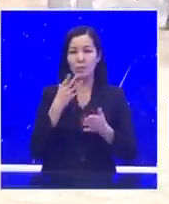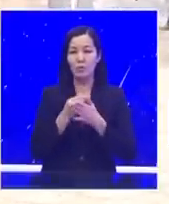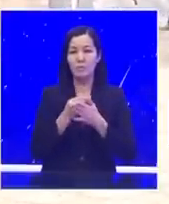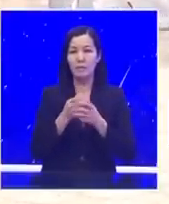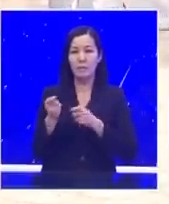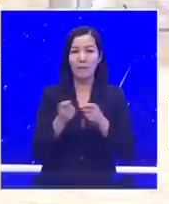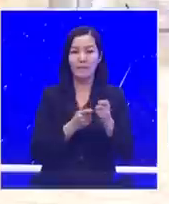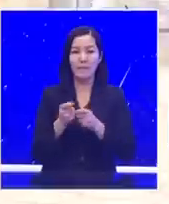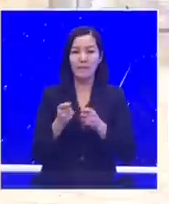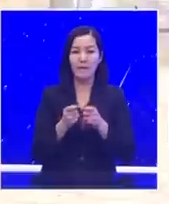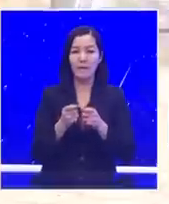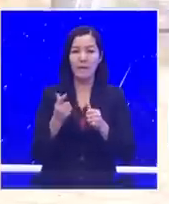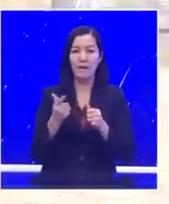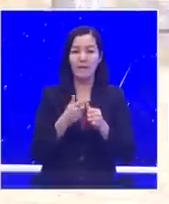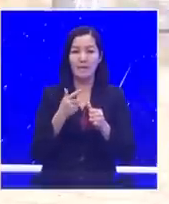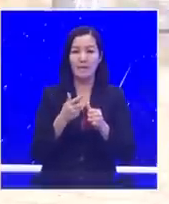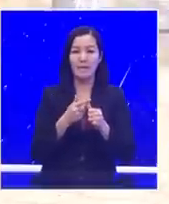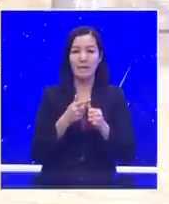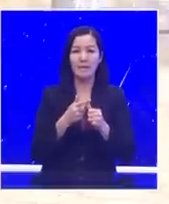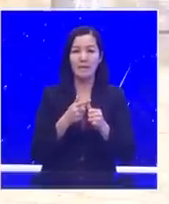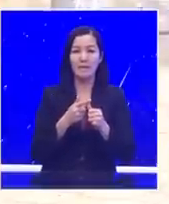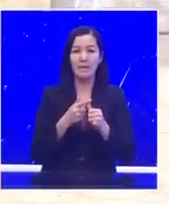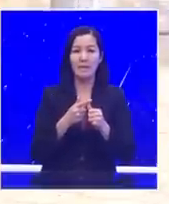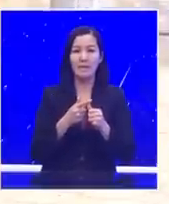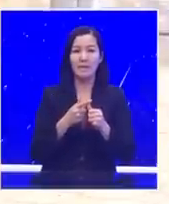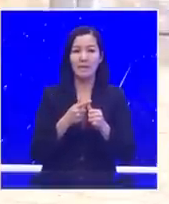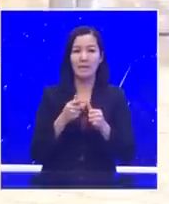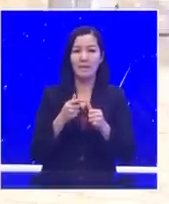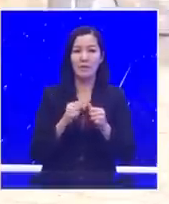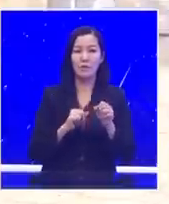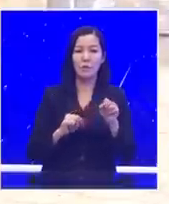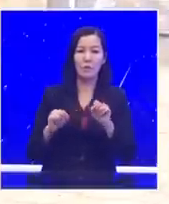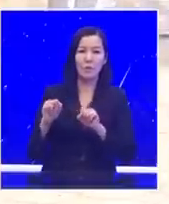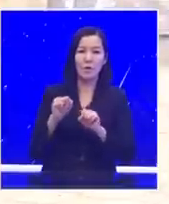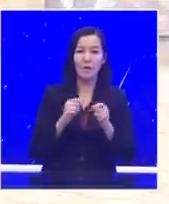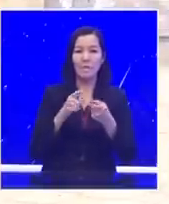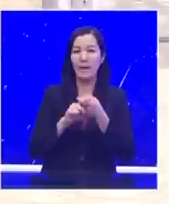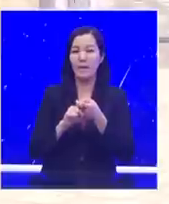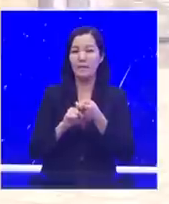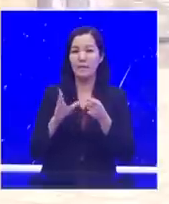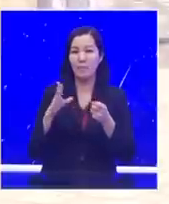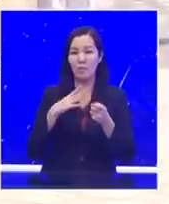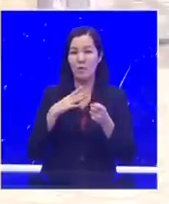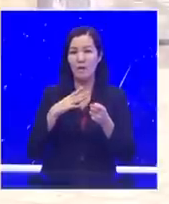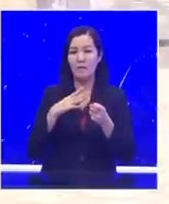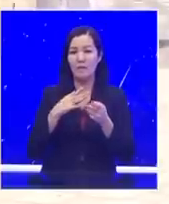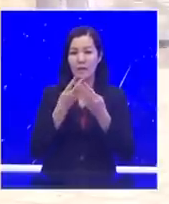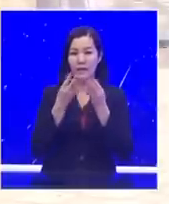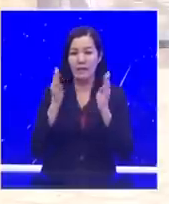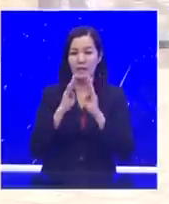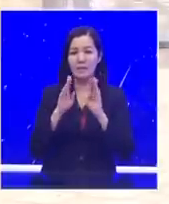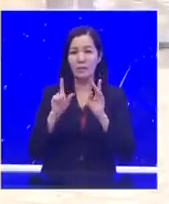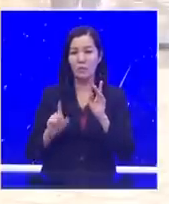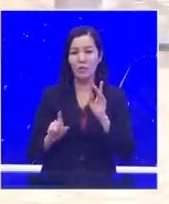басқарма мамандарды аттарынан тек қана ағарту жұмыстарын ғана жүргізбей, контакты де болған немесе карантинде